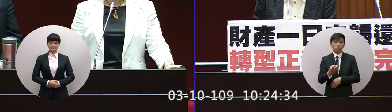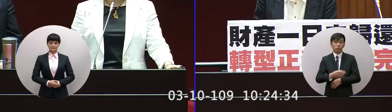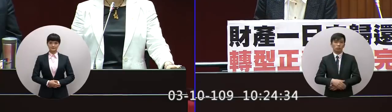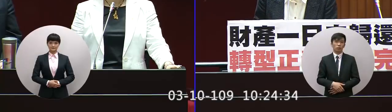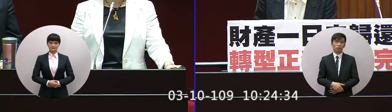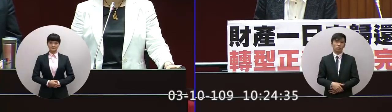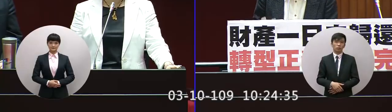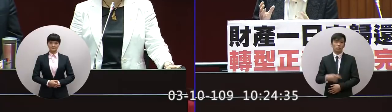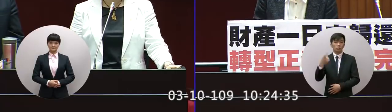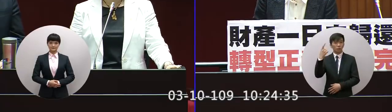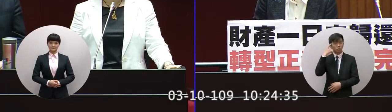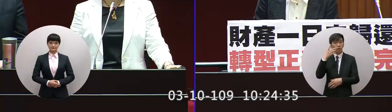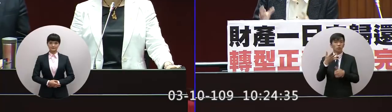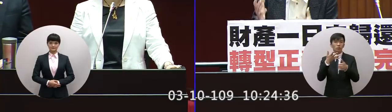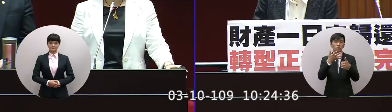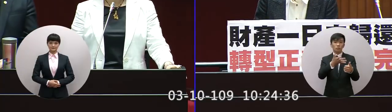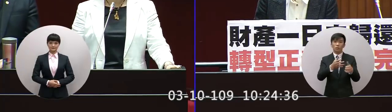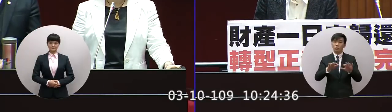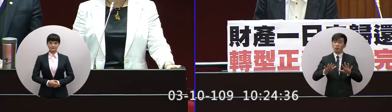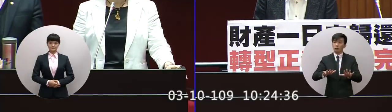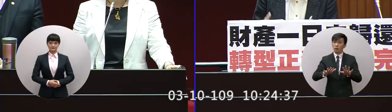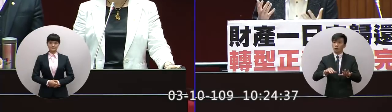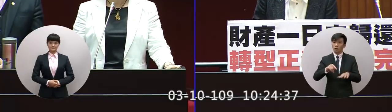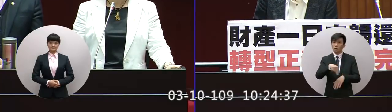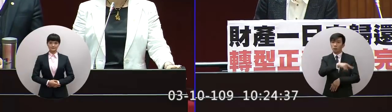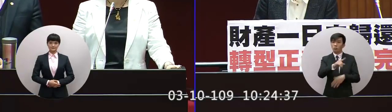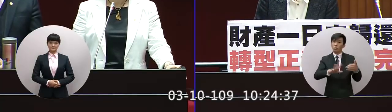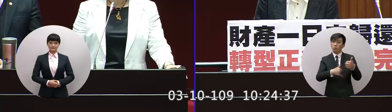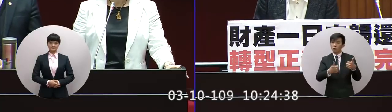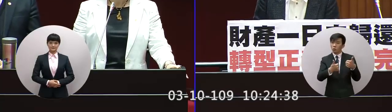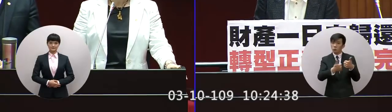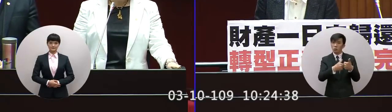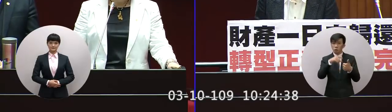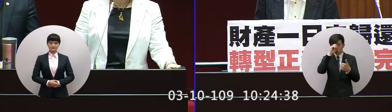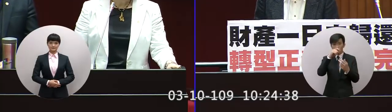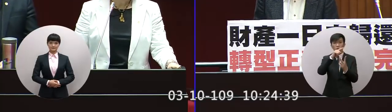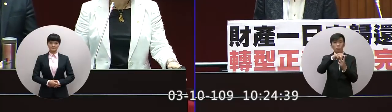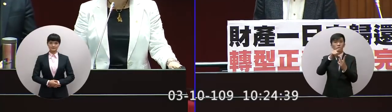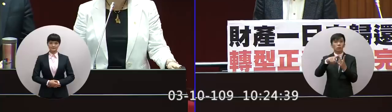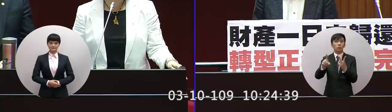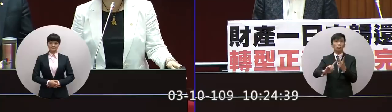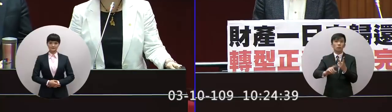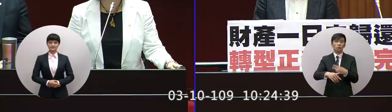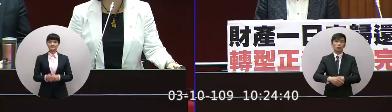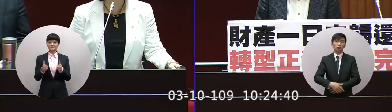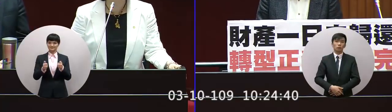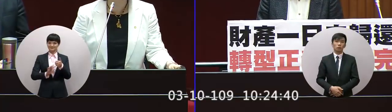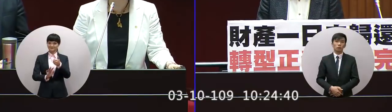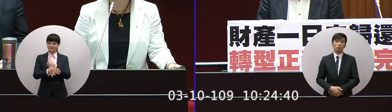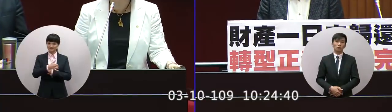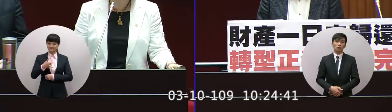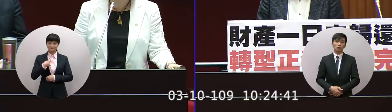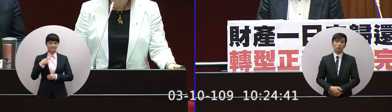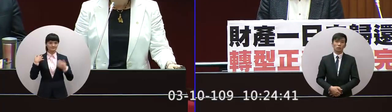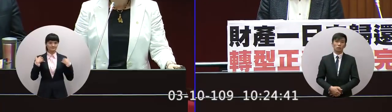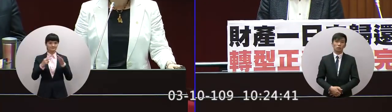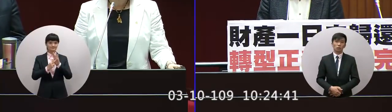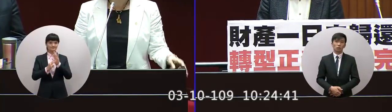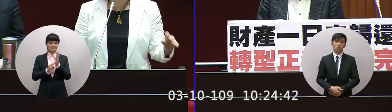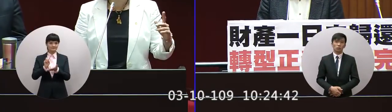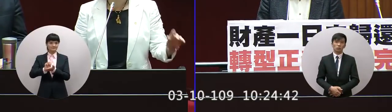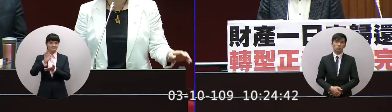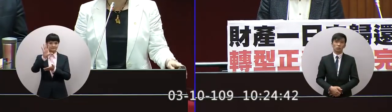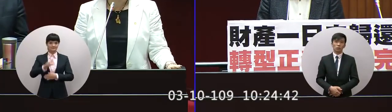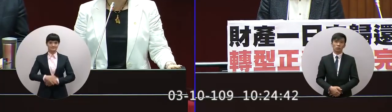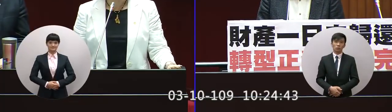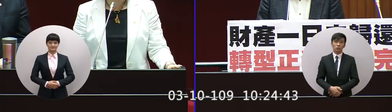以我想请问的是说，目前处转会这边决定要往哪一个方向走呢？ 好，谢谢委员跟委员说明啊、